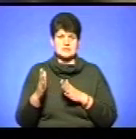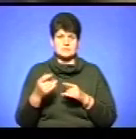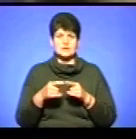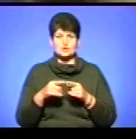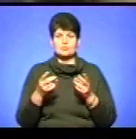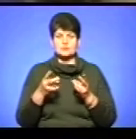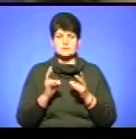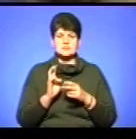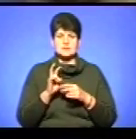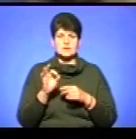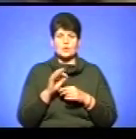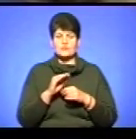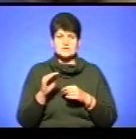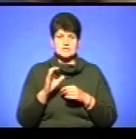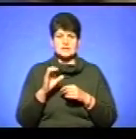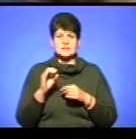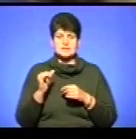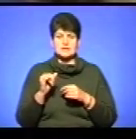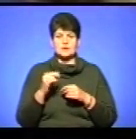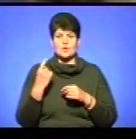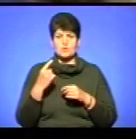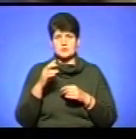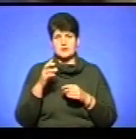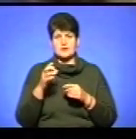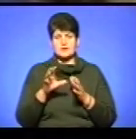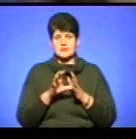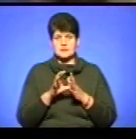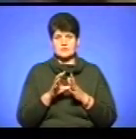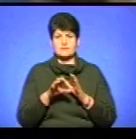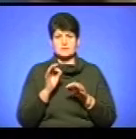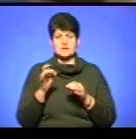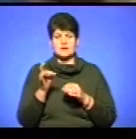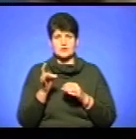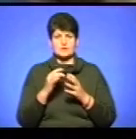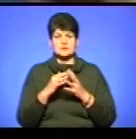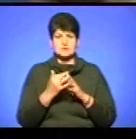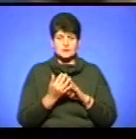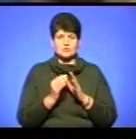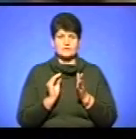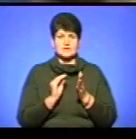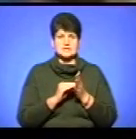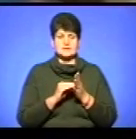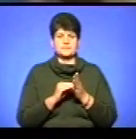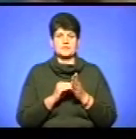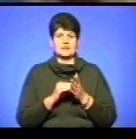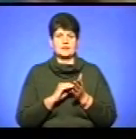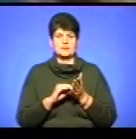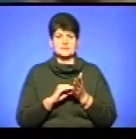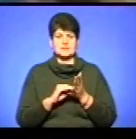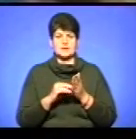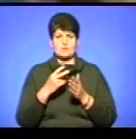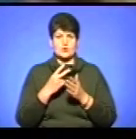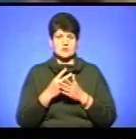цього потрібно зайти на офіційний сайт «Тернопільобленерго», обрати район, населений пункт, ввести адресу або особовий рахунок і ввести